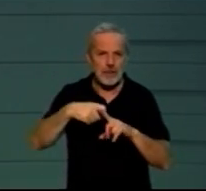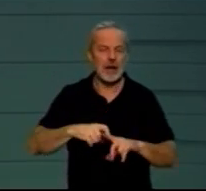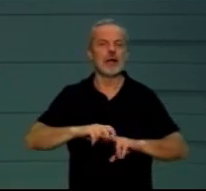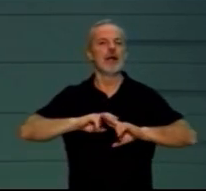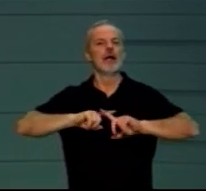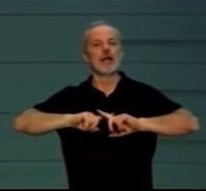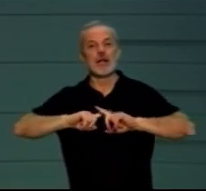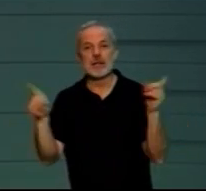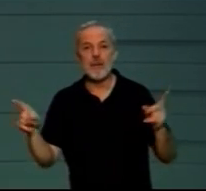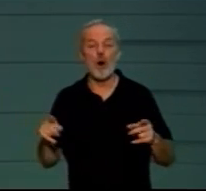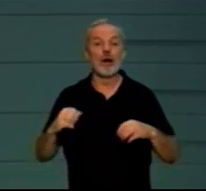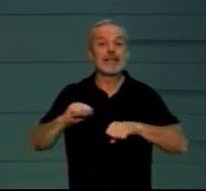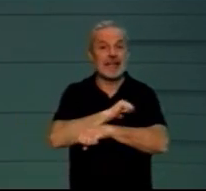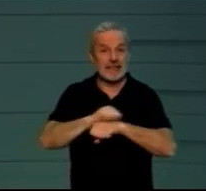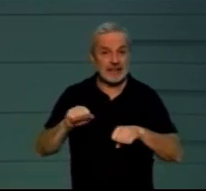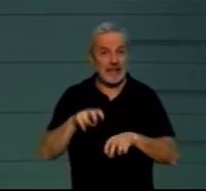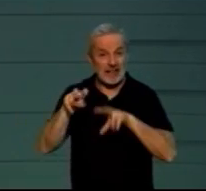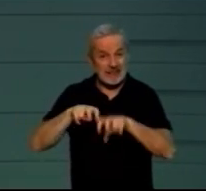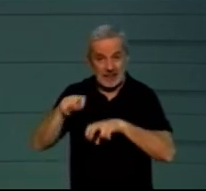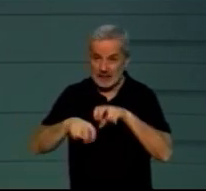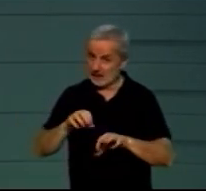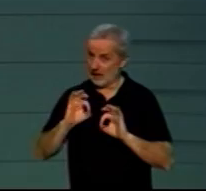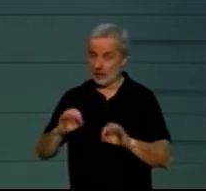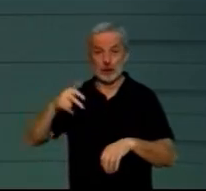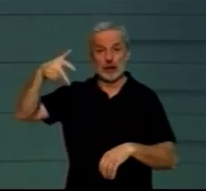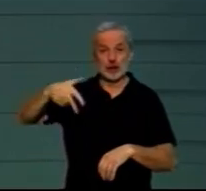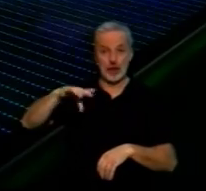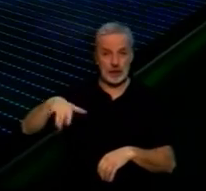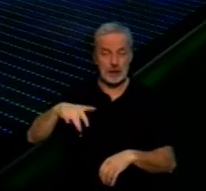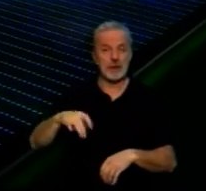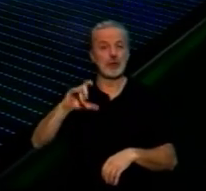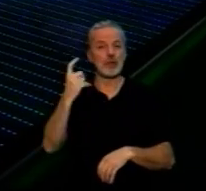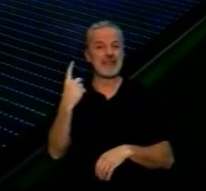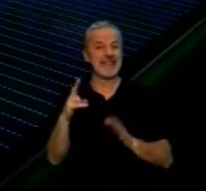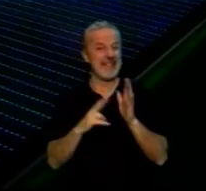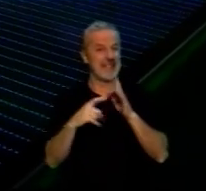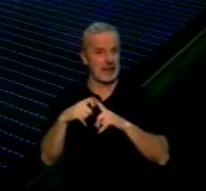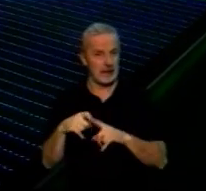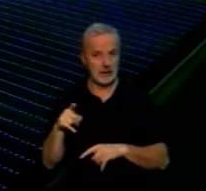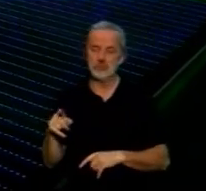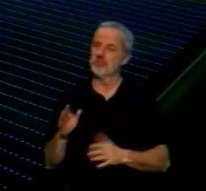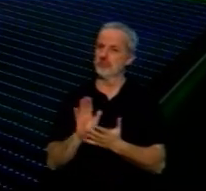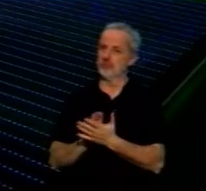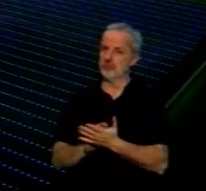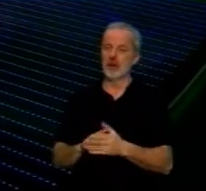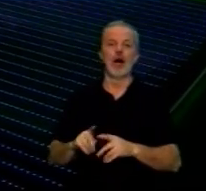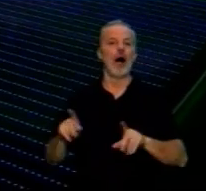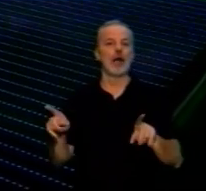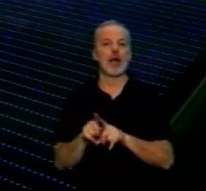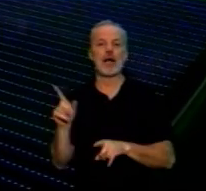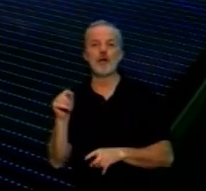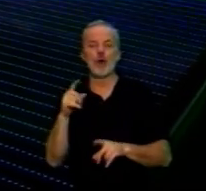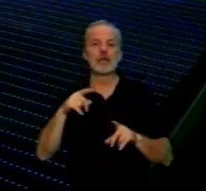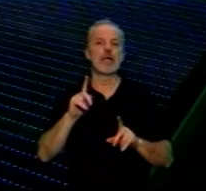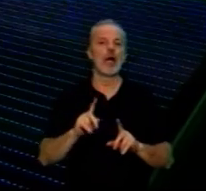výsledky našich silničářů, bronzová medaile Ondra Cinka, s tím, že dvojice Jarda